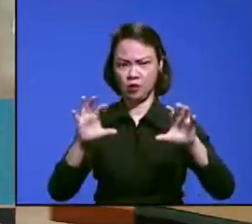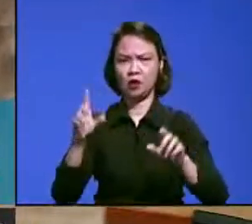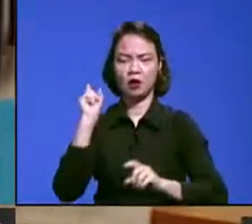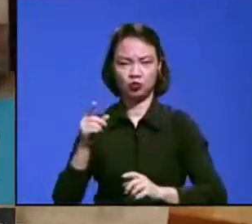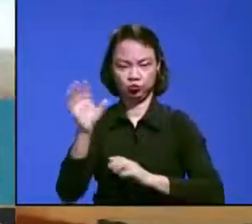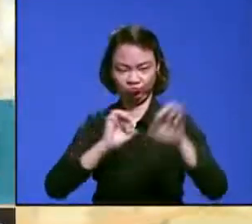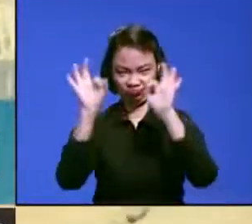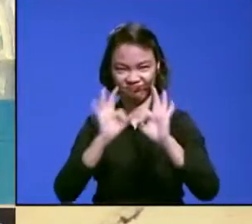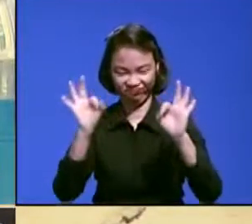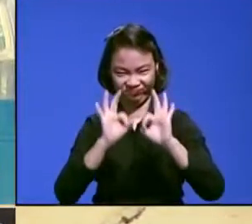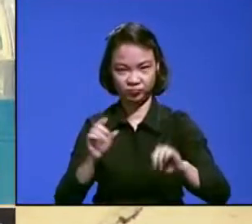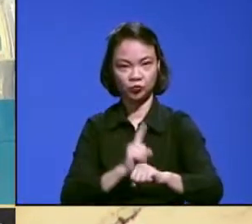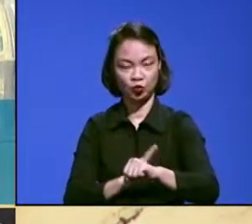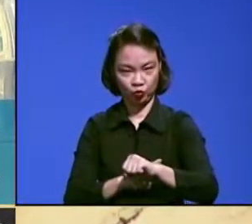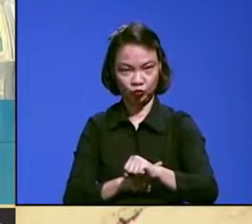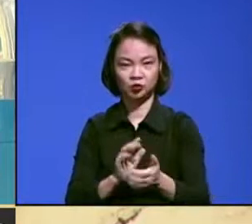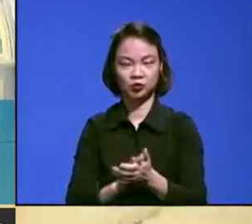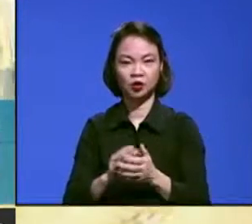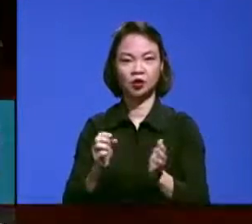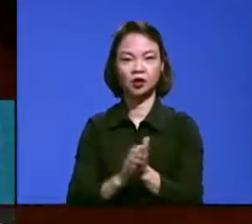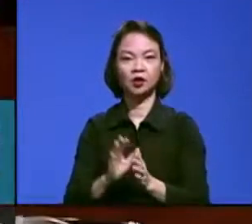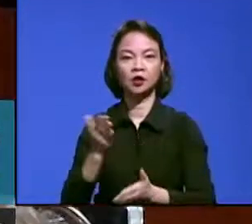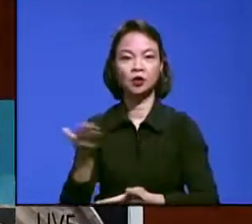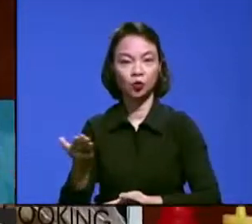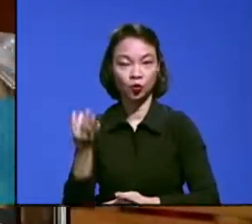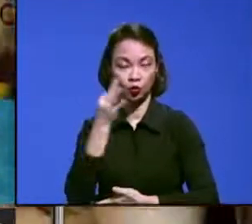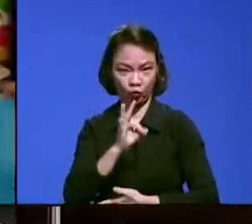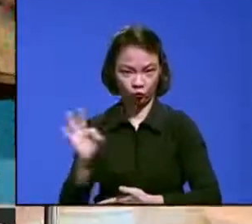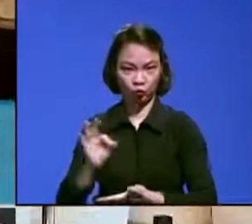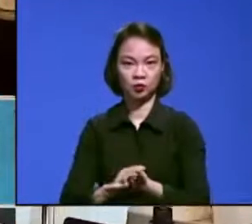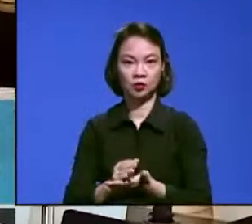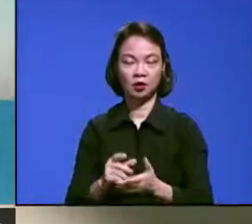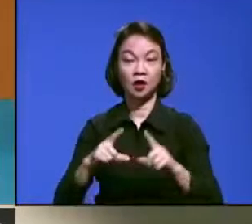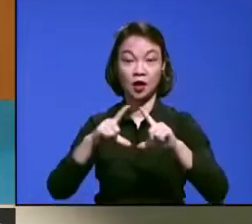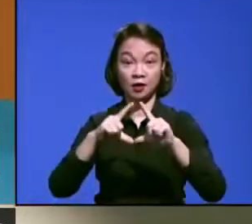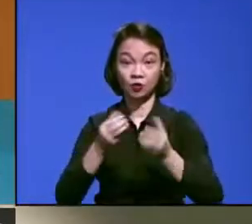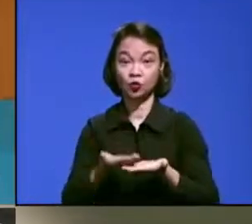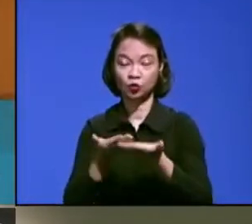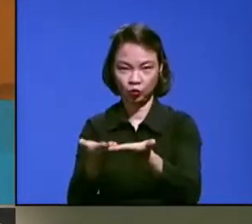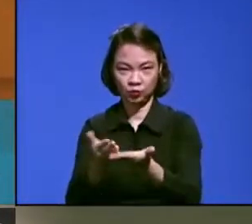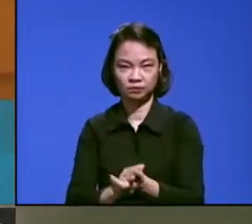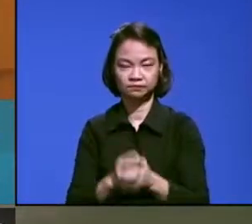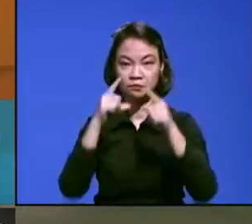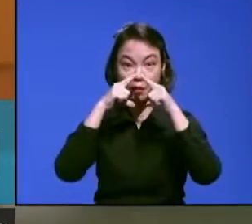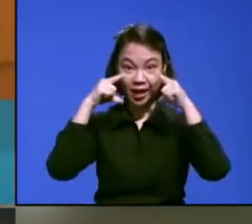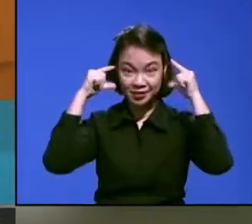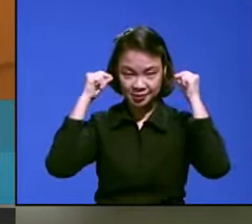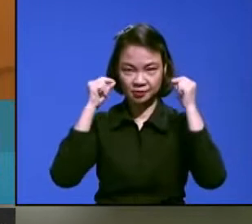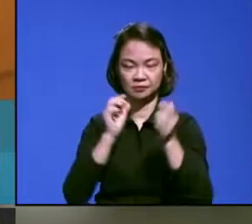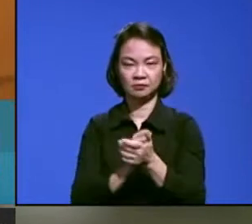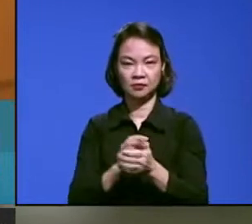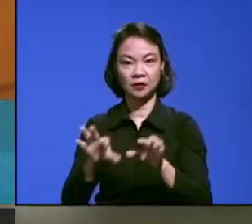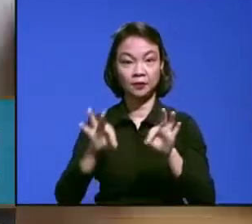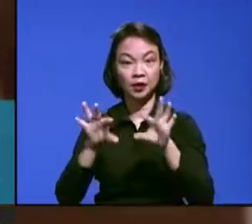Di masa new normal, sejumlah tambahan fasilitas juga wajib disediakan bagi tamu. Di antaranya, masker dan pilihan menu